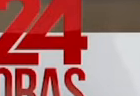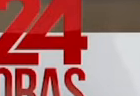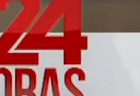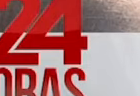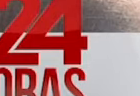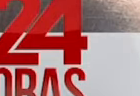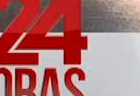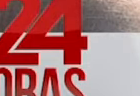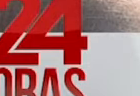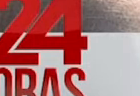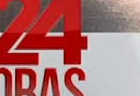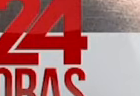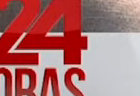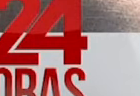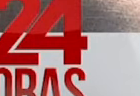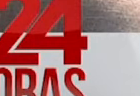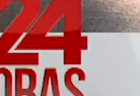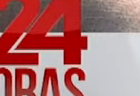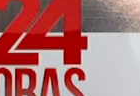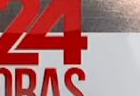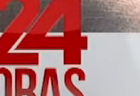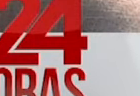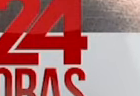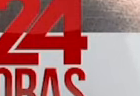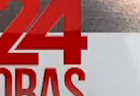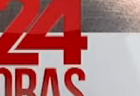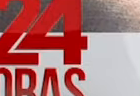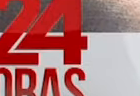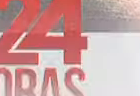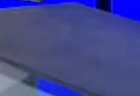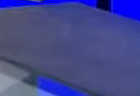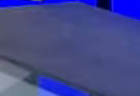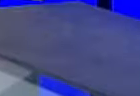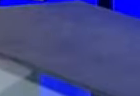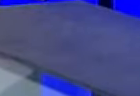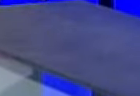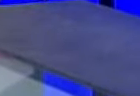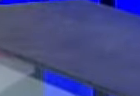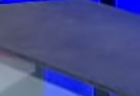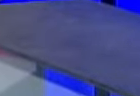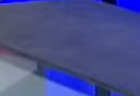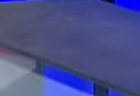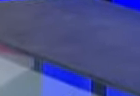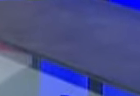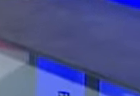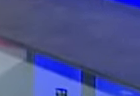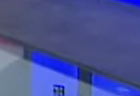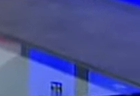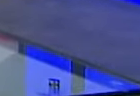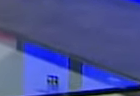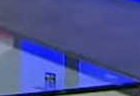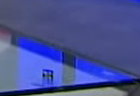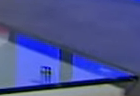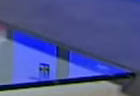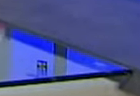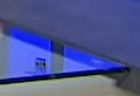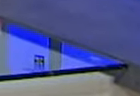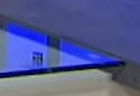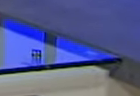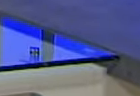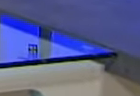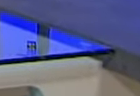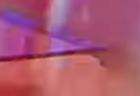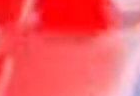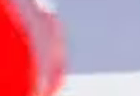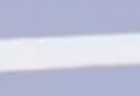Sabado. At may update din sa pagbabalik primetime. Non-stop ang pagtutok dito lang sa 24